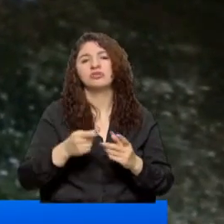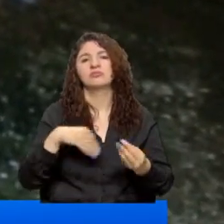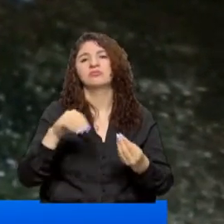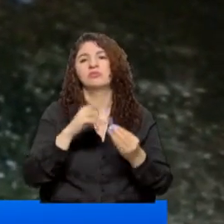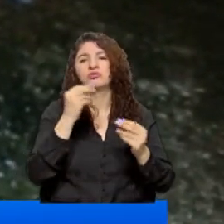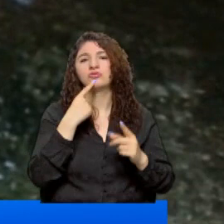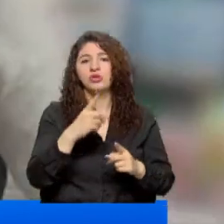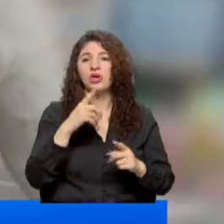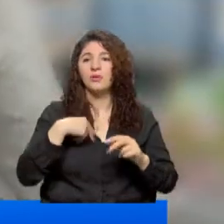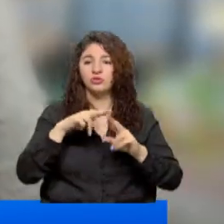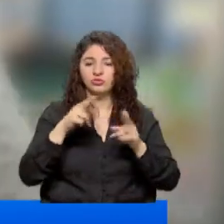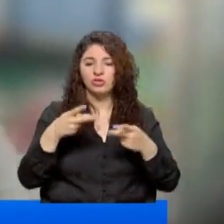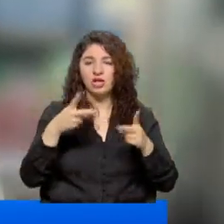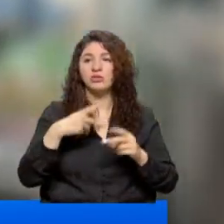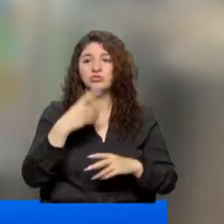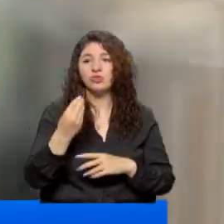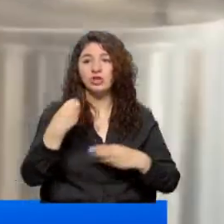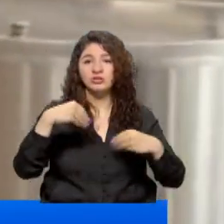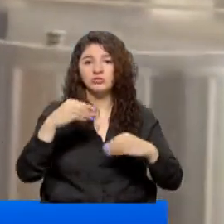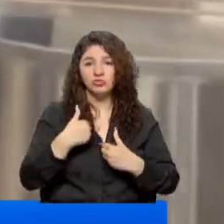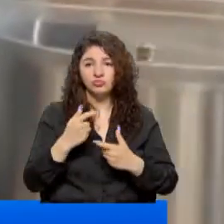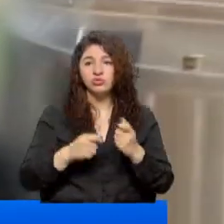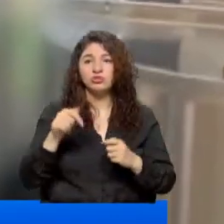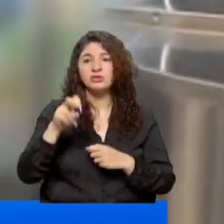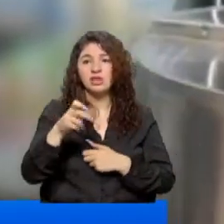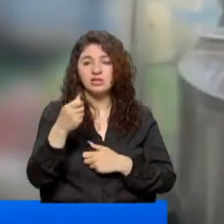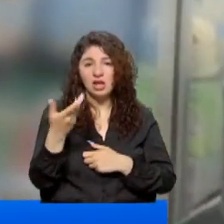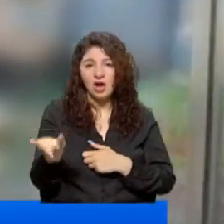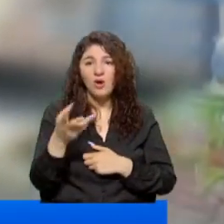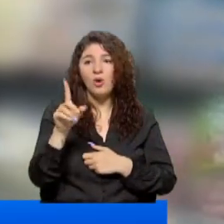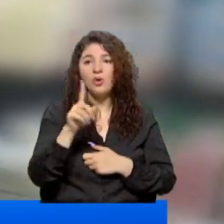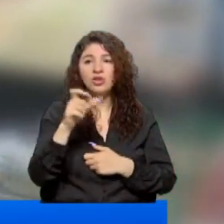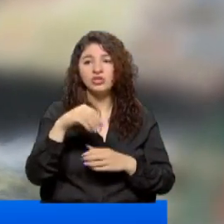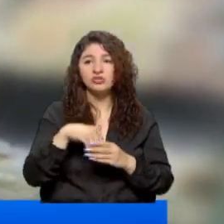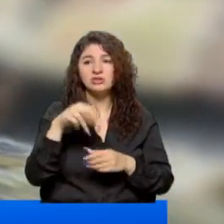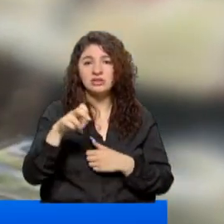söylüyor esnaf Şimdi burası çok ağrım vardı Short 8'de